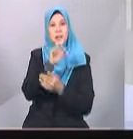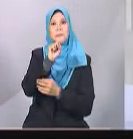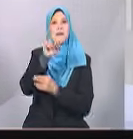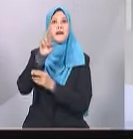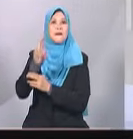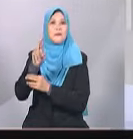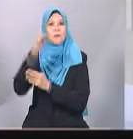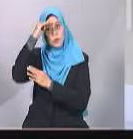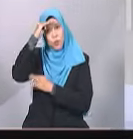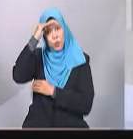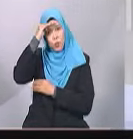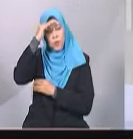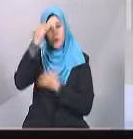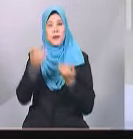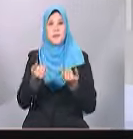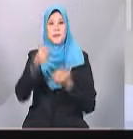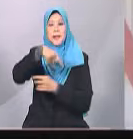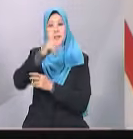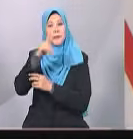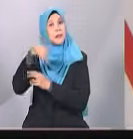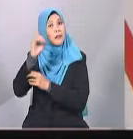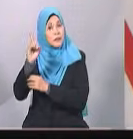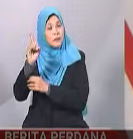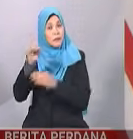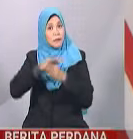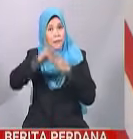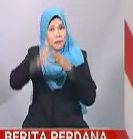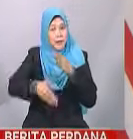Johor. Meski PKPD ditamatkan, penduduk